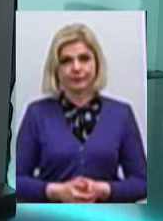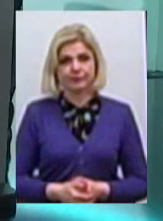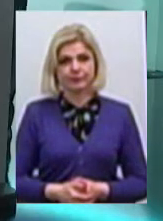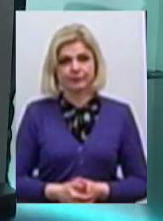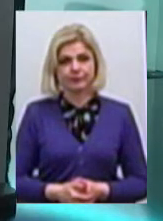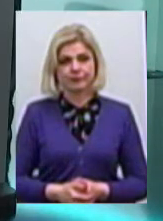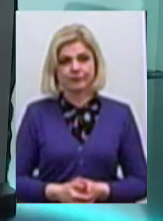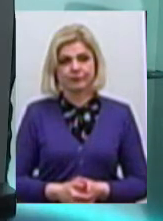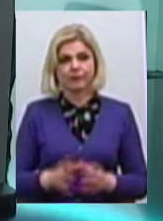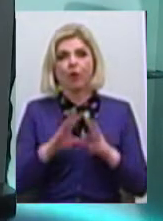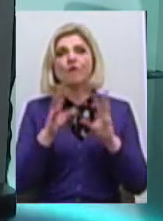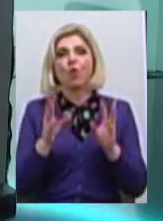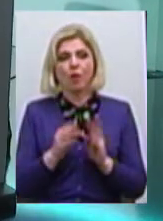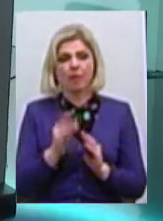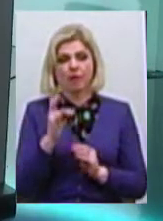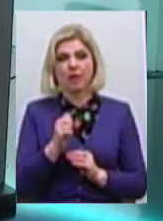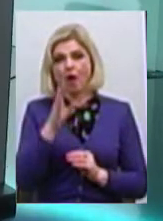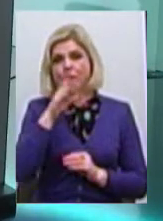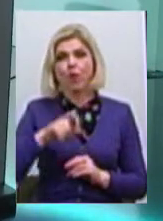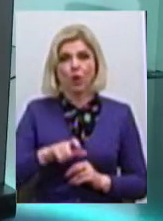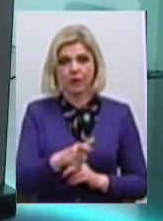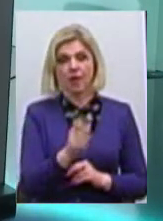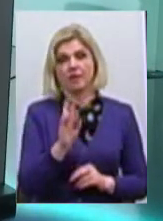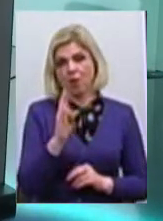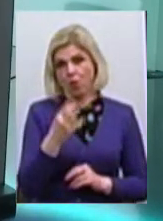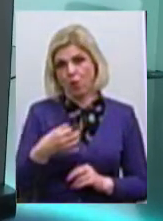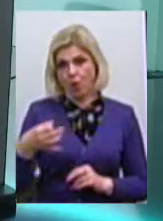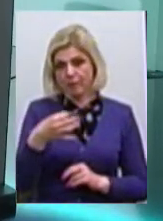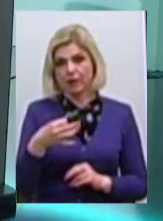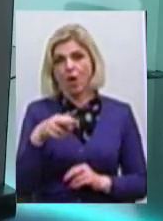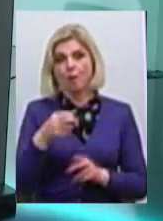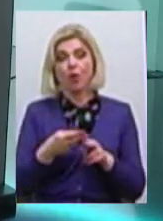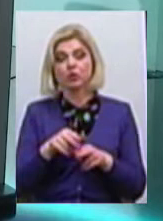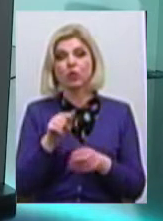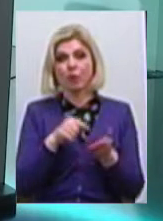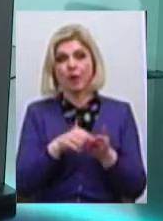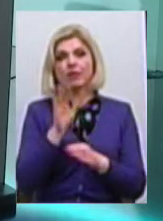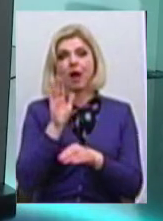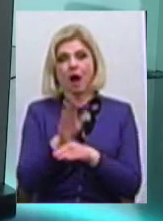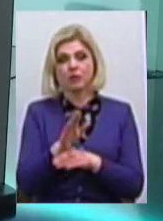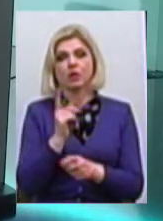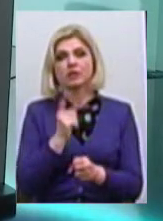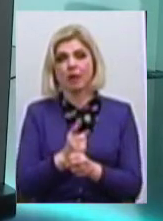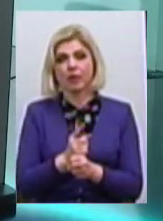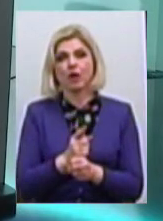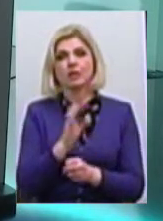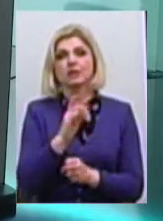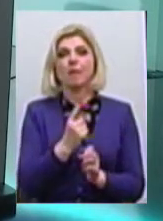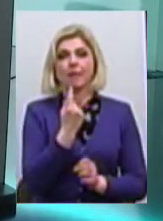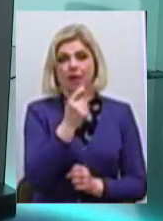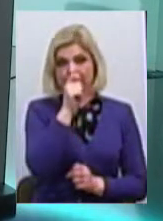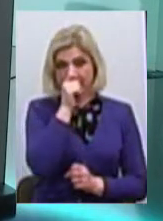В основному на водоймах Миколаївської області, відповідно до даного наказу, заборона встановлена з 1